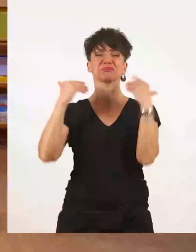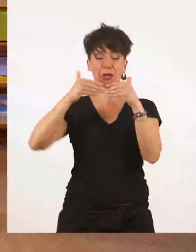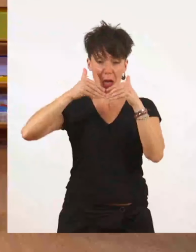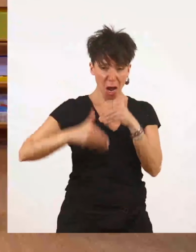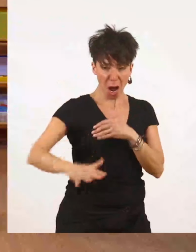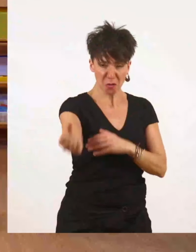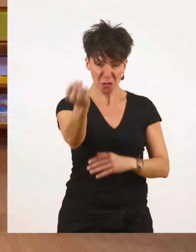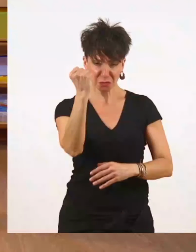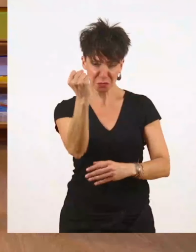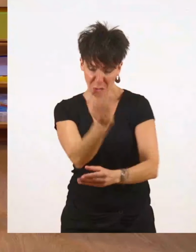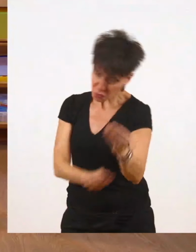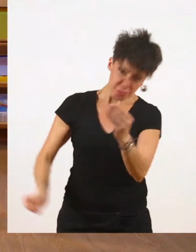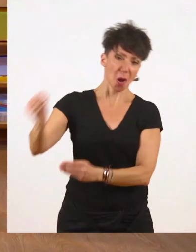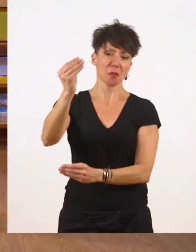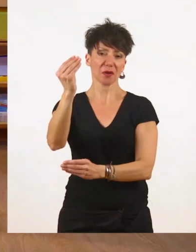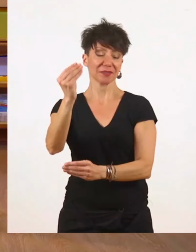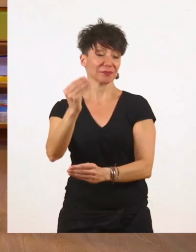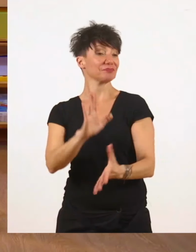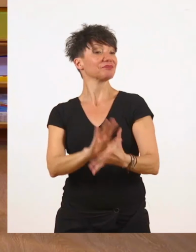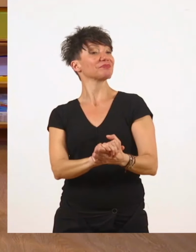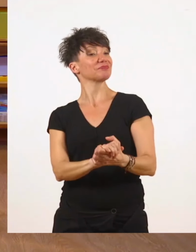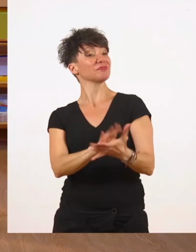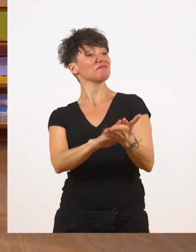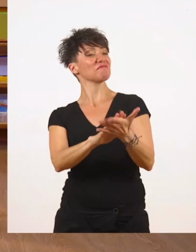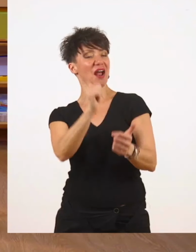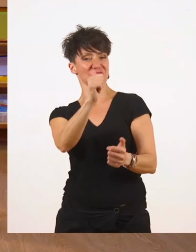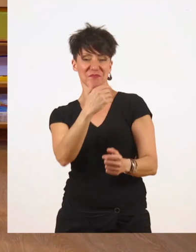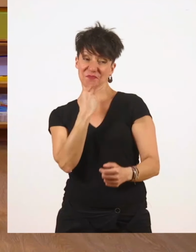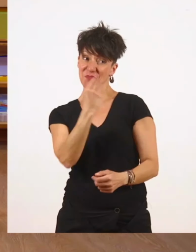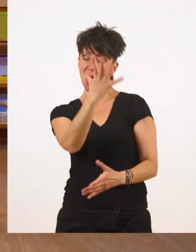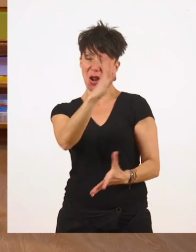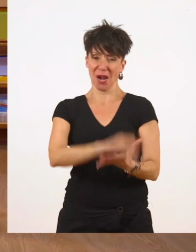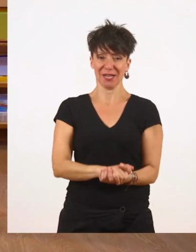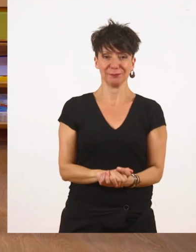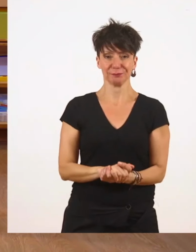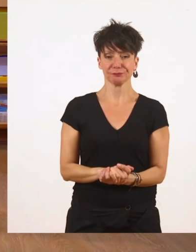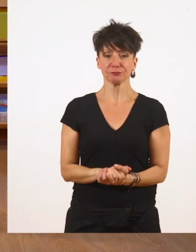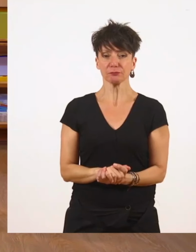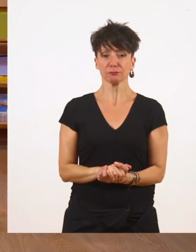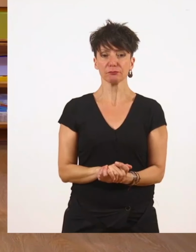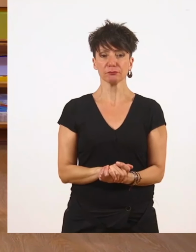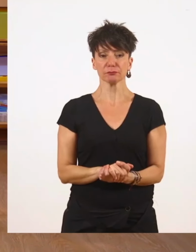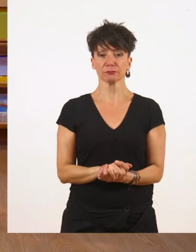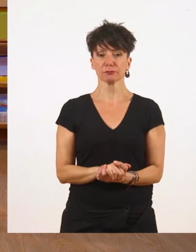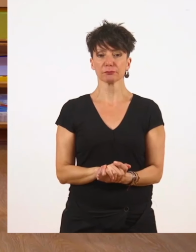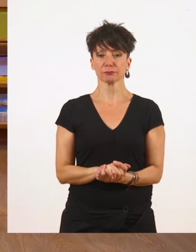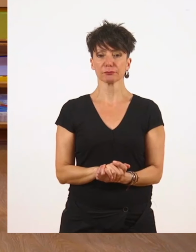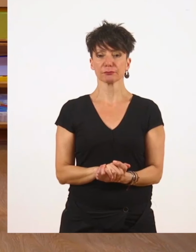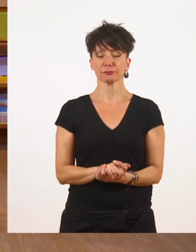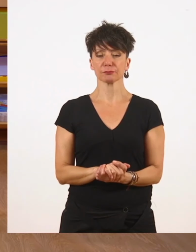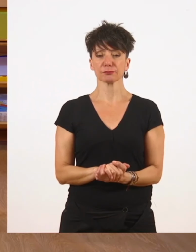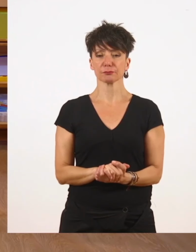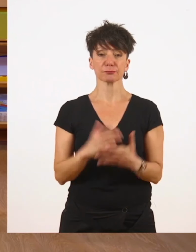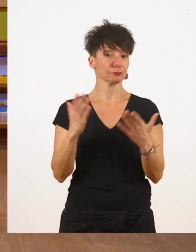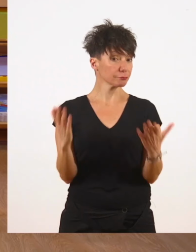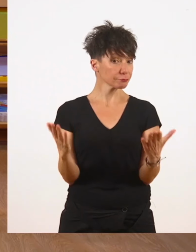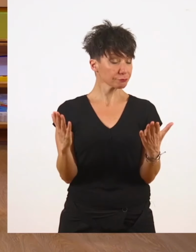Αυτό απεντρική μία αν το ξέρεις. Ευχαριστώ. Ορίστε. Η